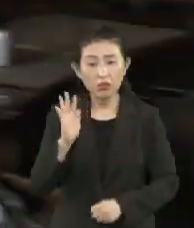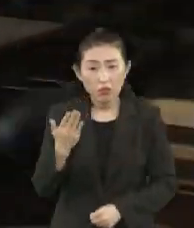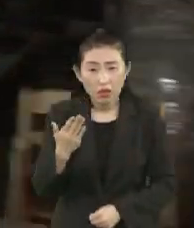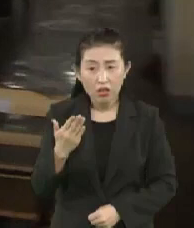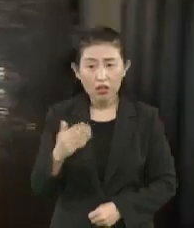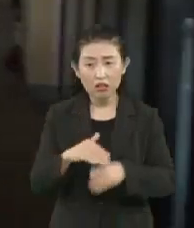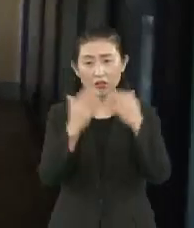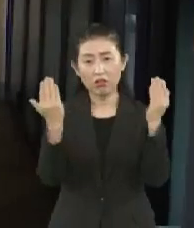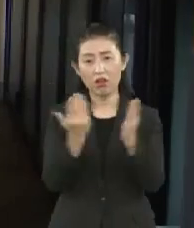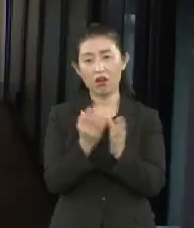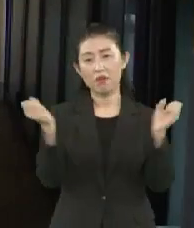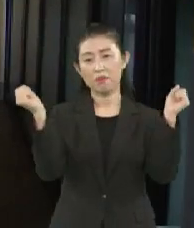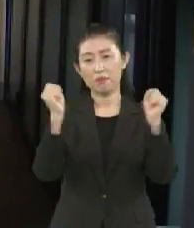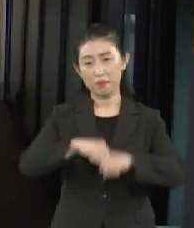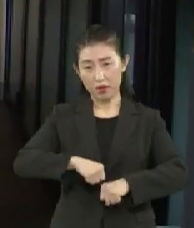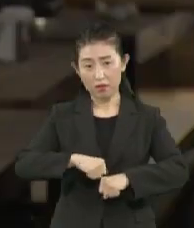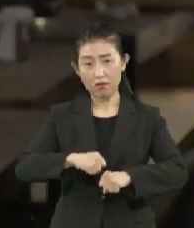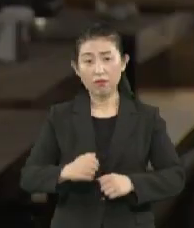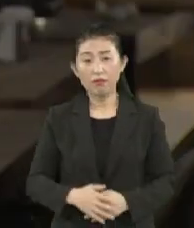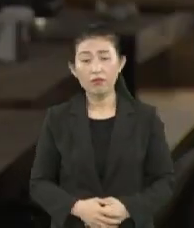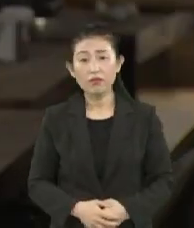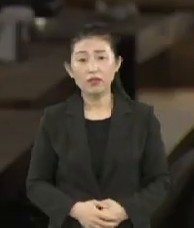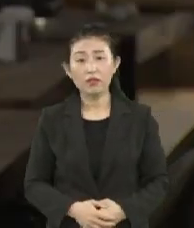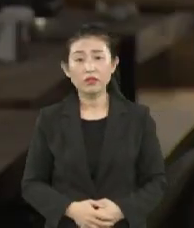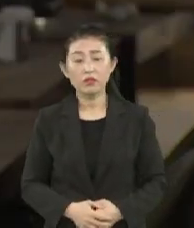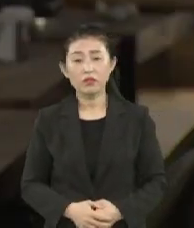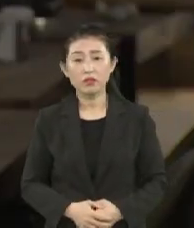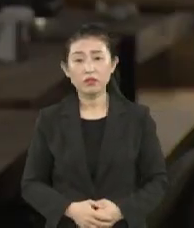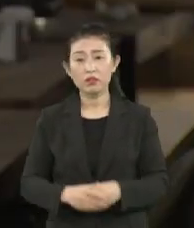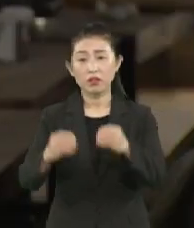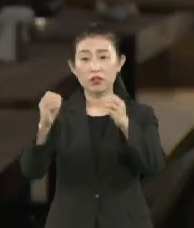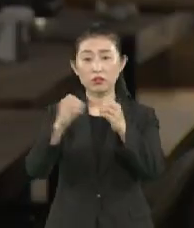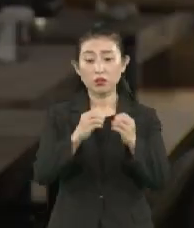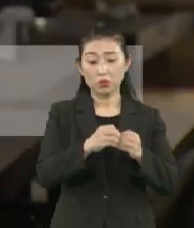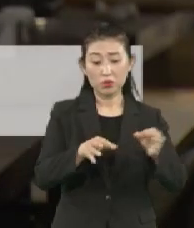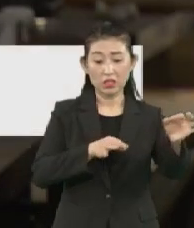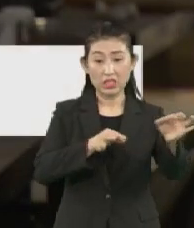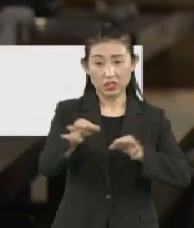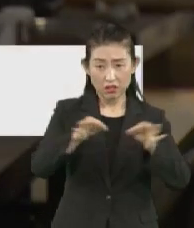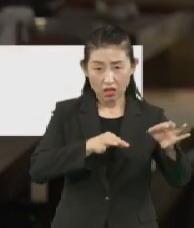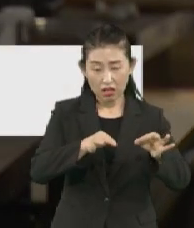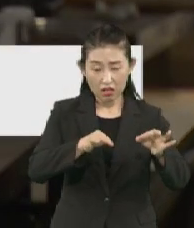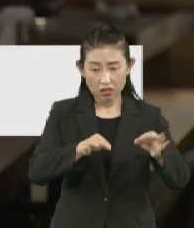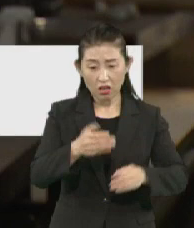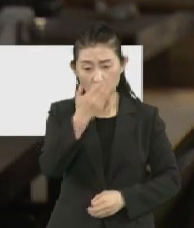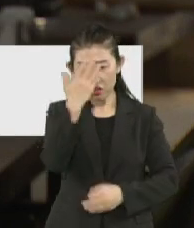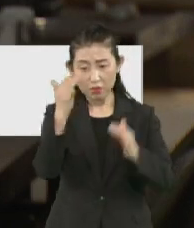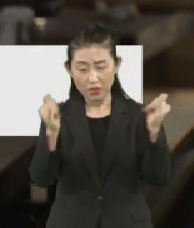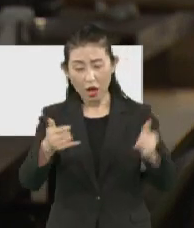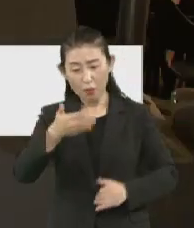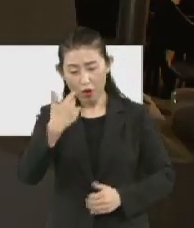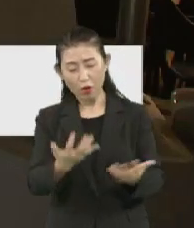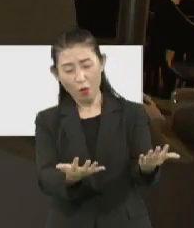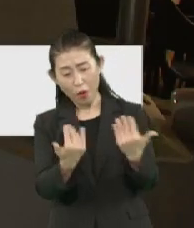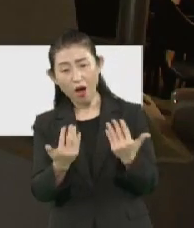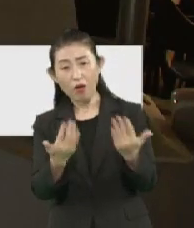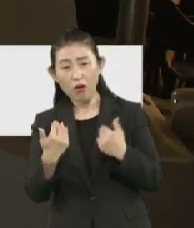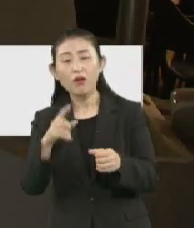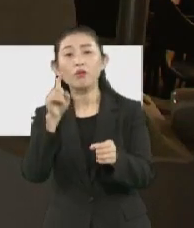현재는 모두 폐업한 상태입니다. 전통시장의 젊은 층들이 먹으러 오라고 한